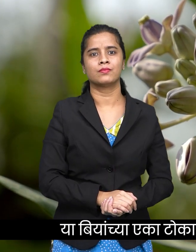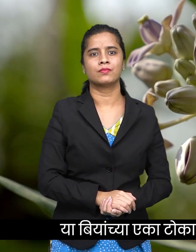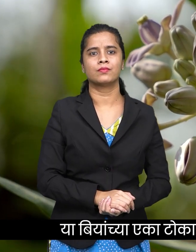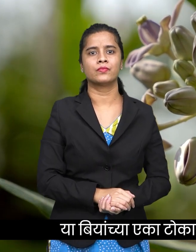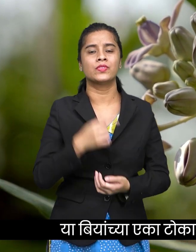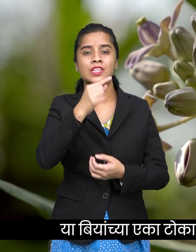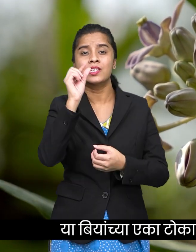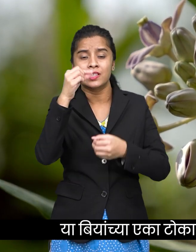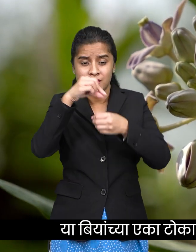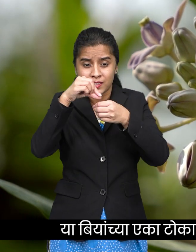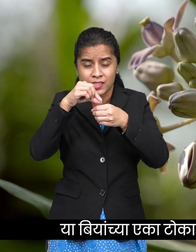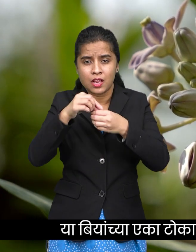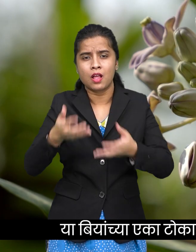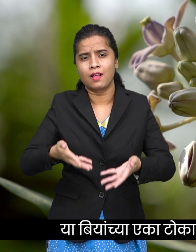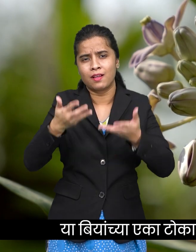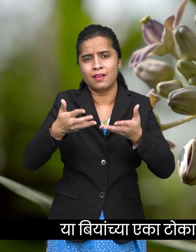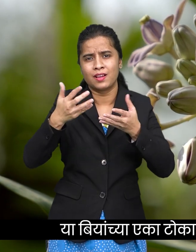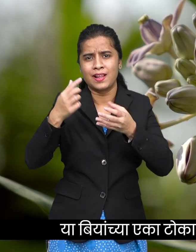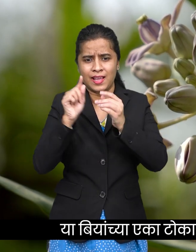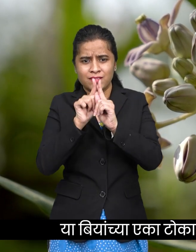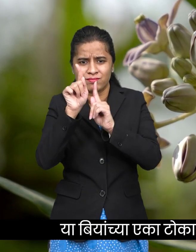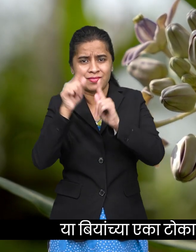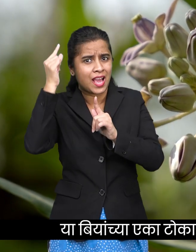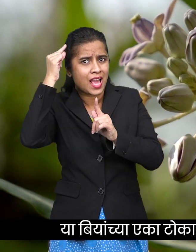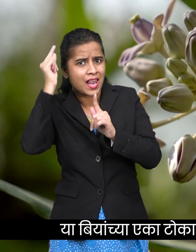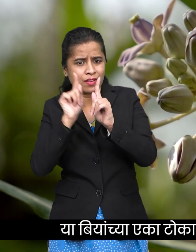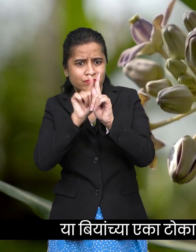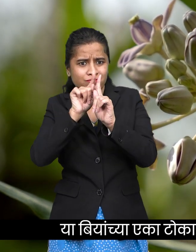या बियांच्या एका टोकाला हलकी आणि केसाळ रचना असते.